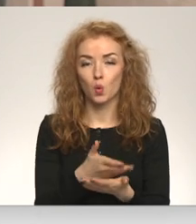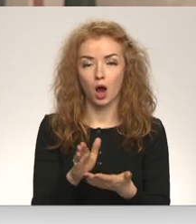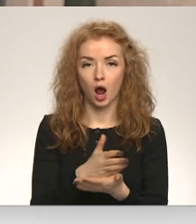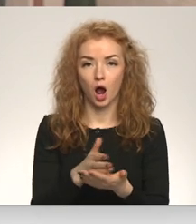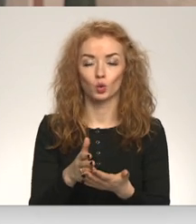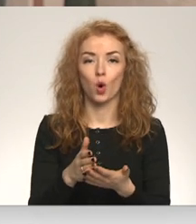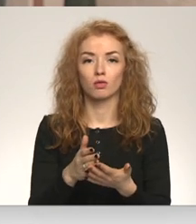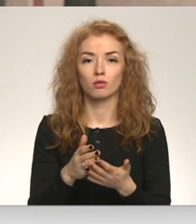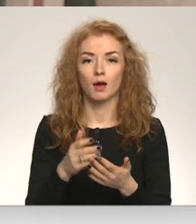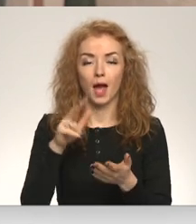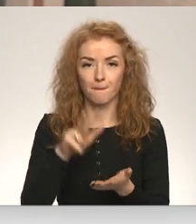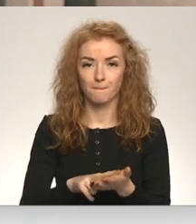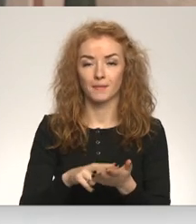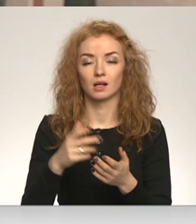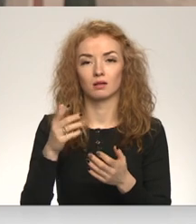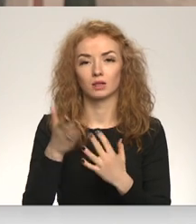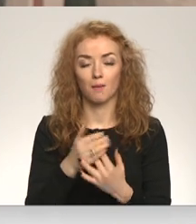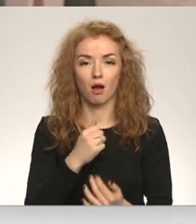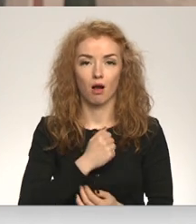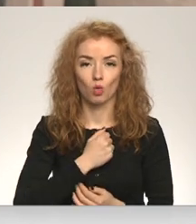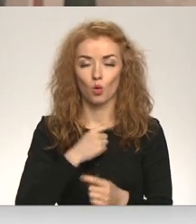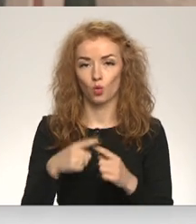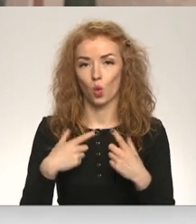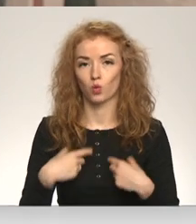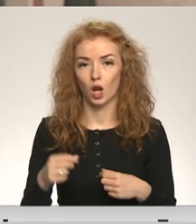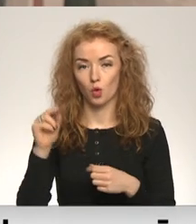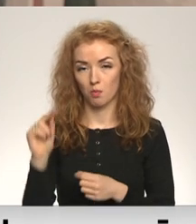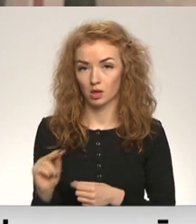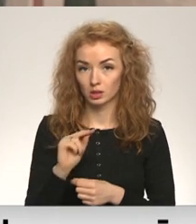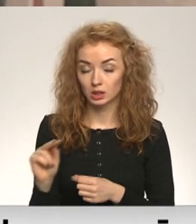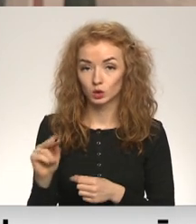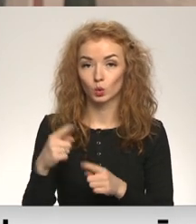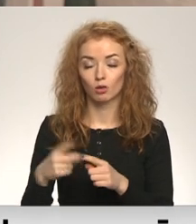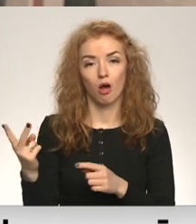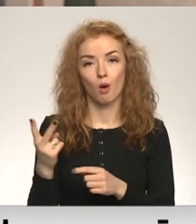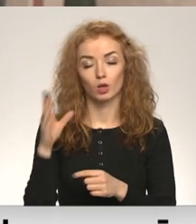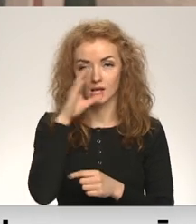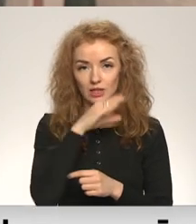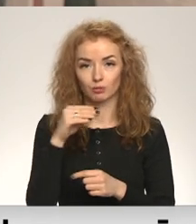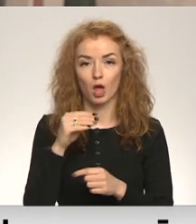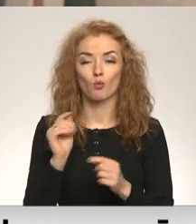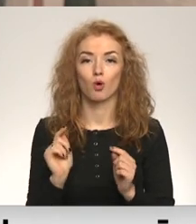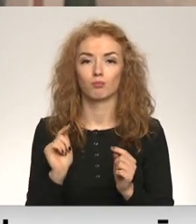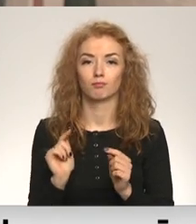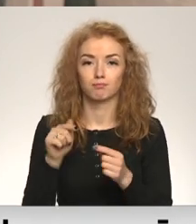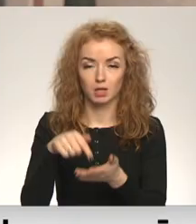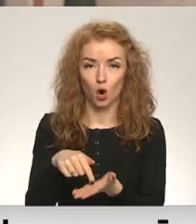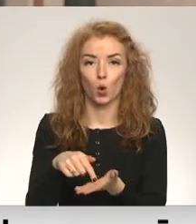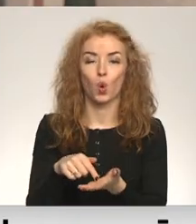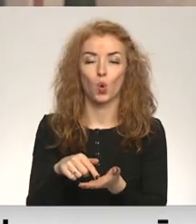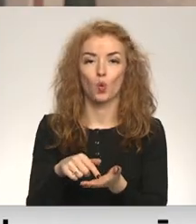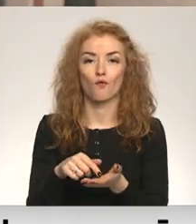starp Luterāņu un Katoļu baznīcu un viņu iespējamo, tā teikt, piekļuvi, Katoļu piekļuvi